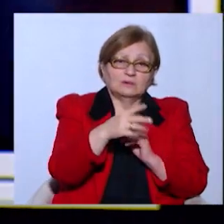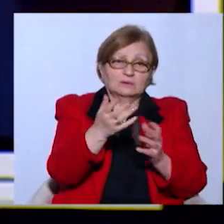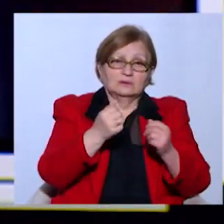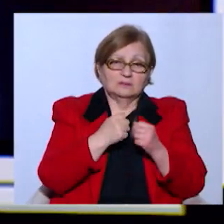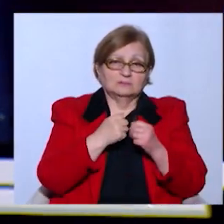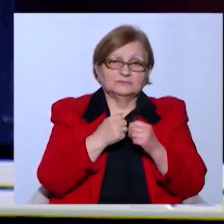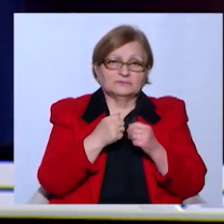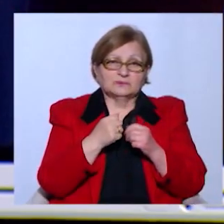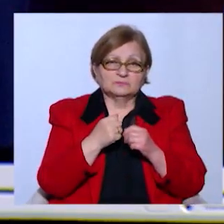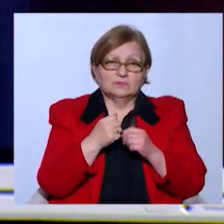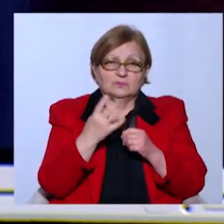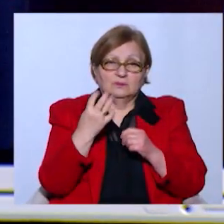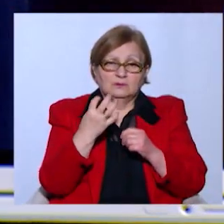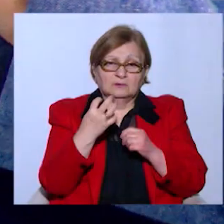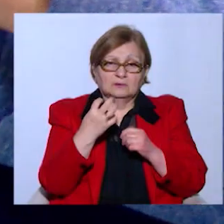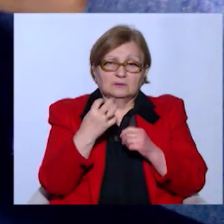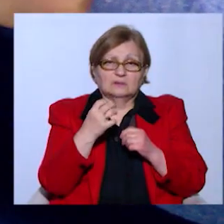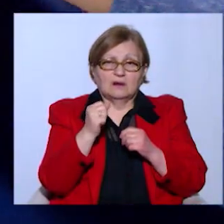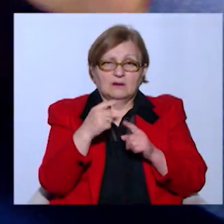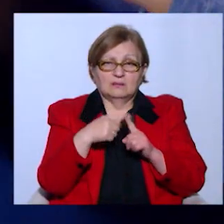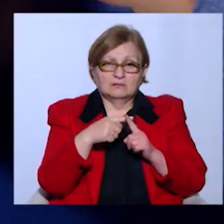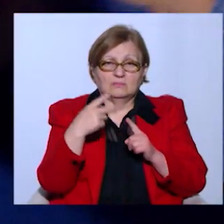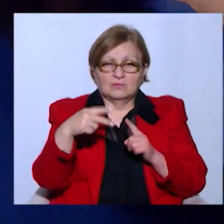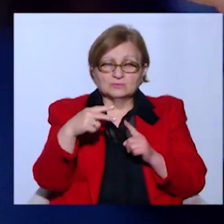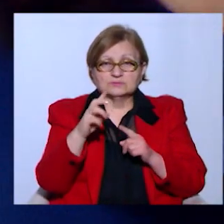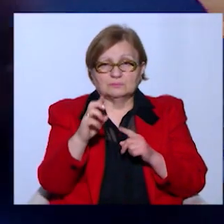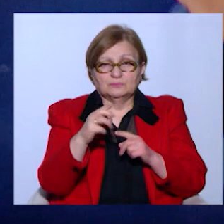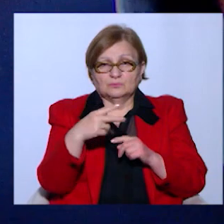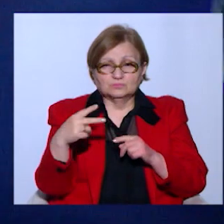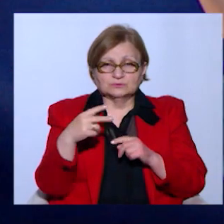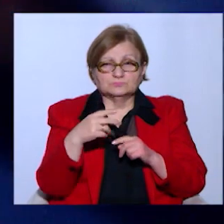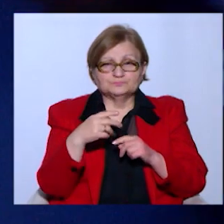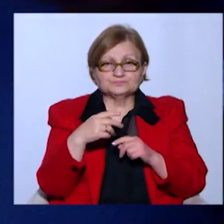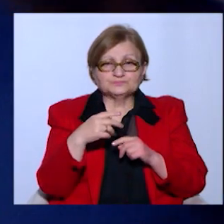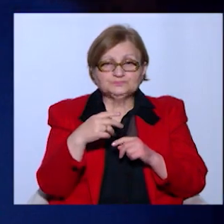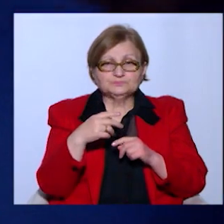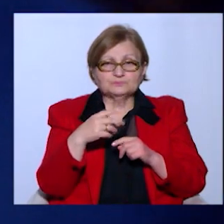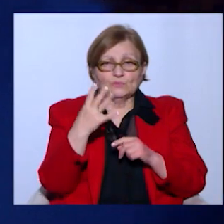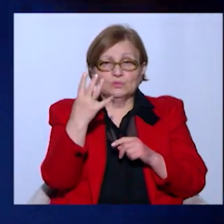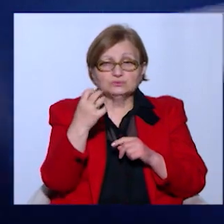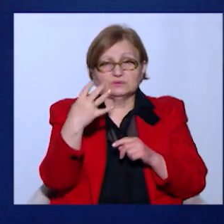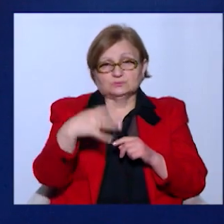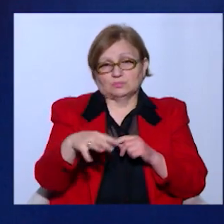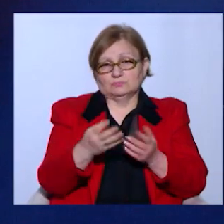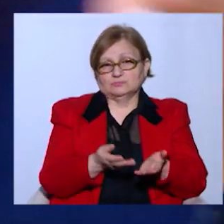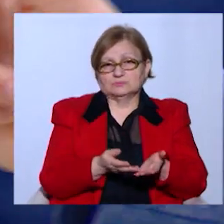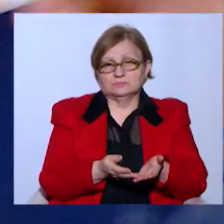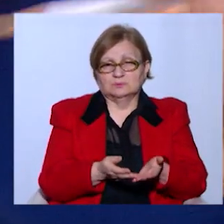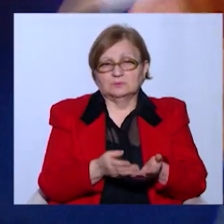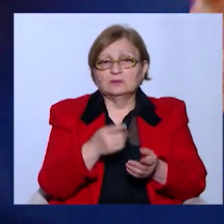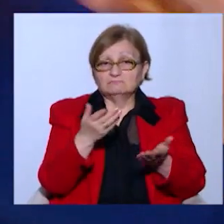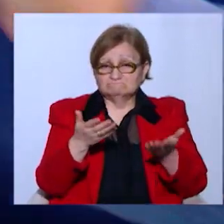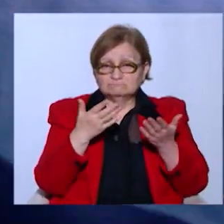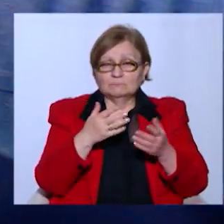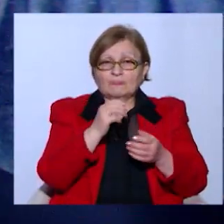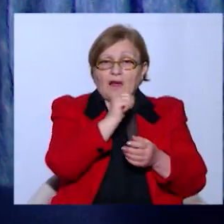ანუ 400 a+20b უდრის როგორც ნახეთ 440. მაშასადამე a და